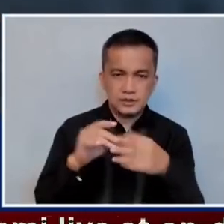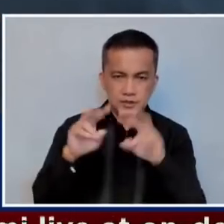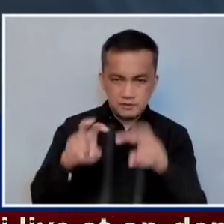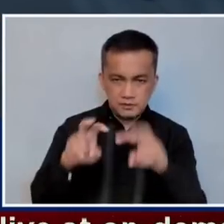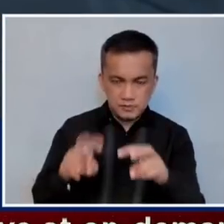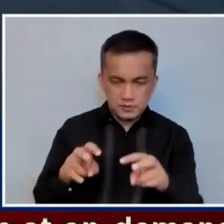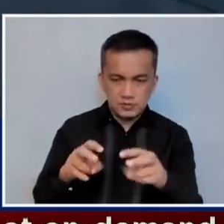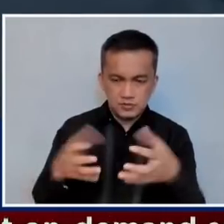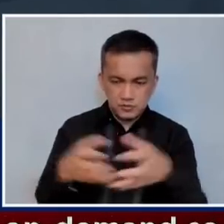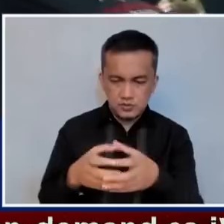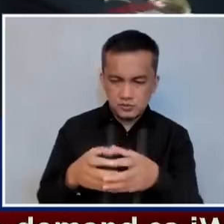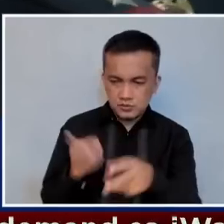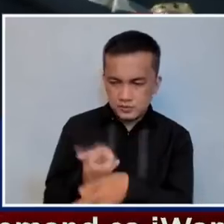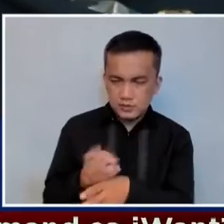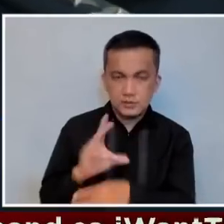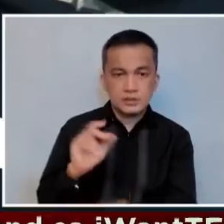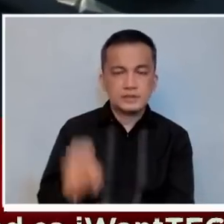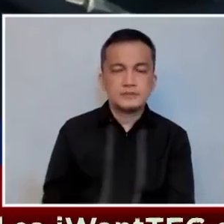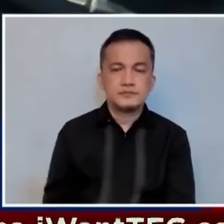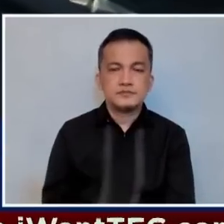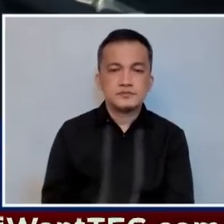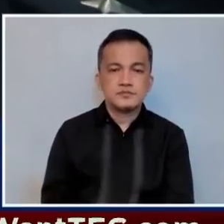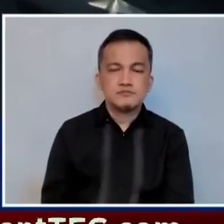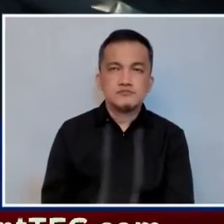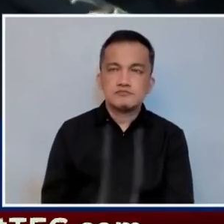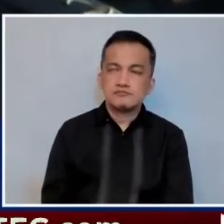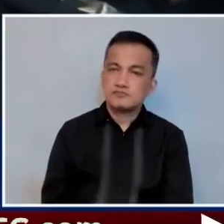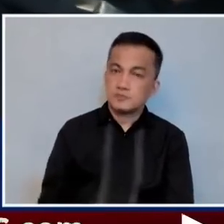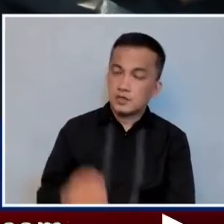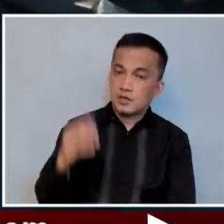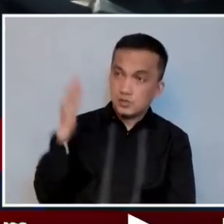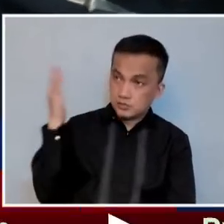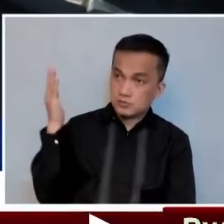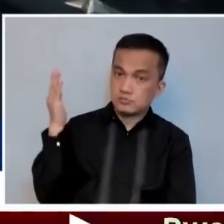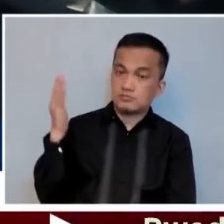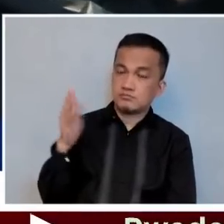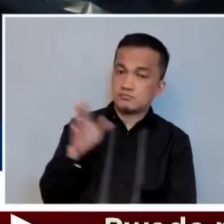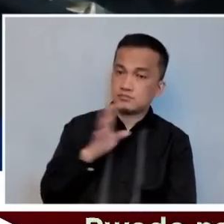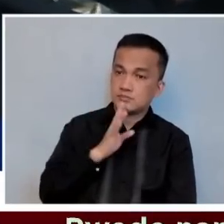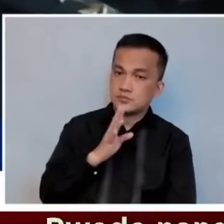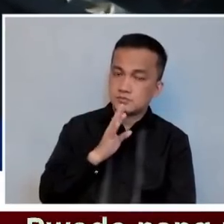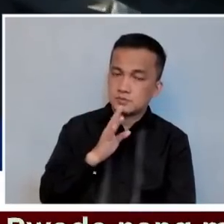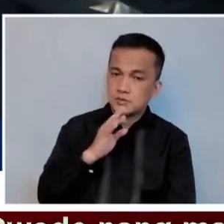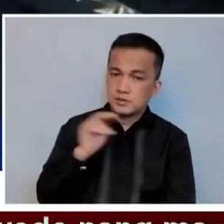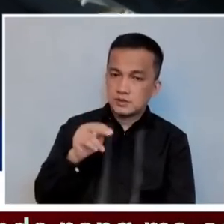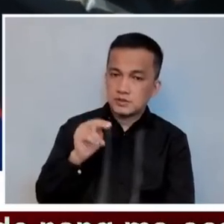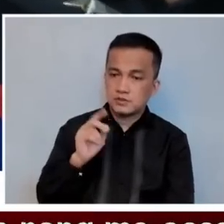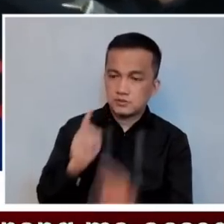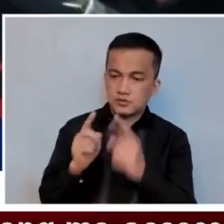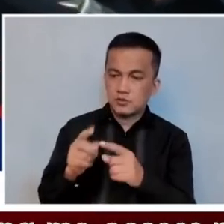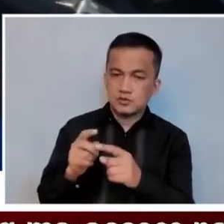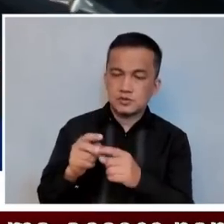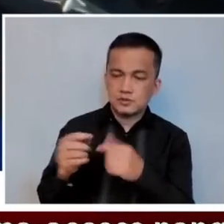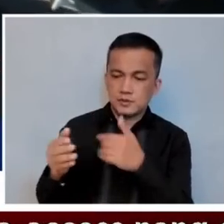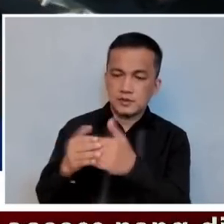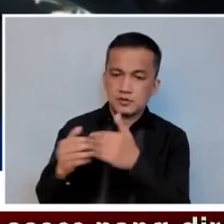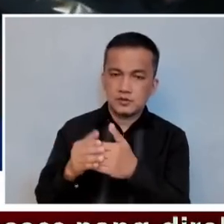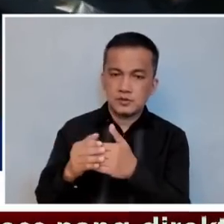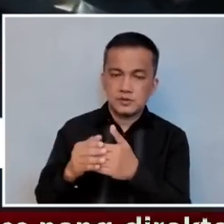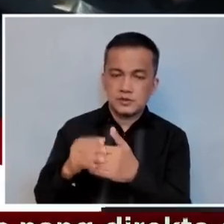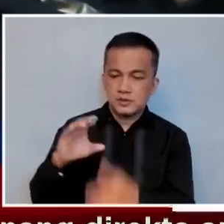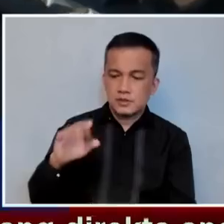para tumutok sa kaso. We really need to talk sa mga malalapit kay Sir